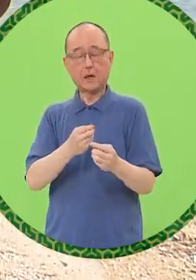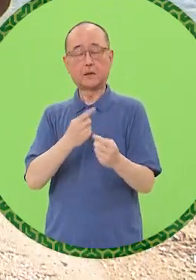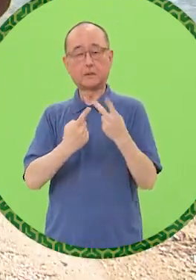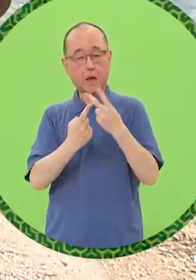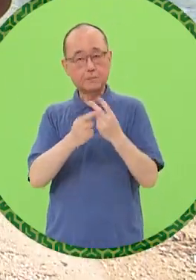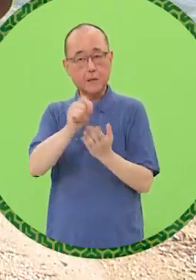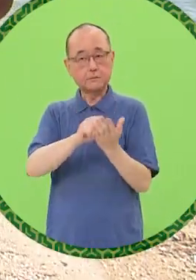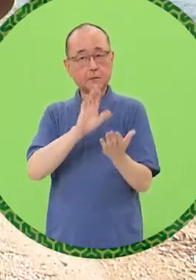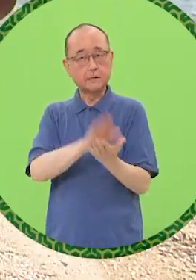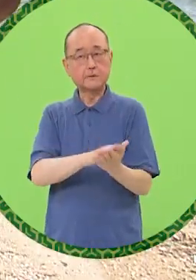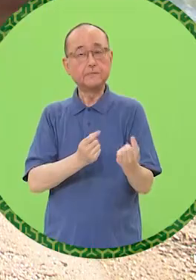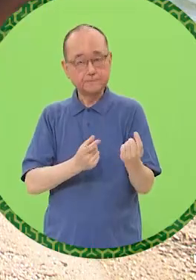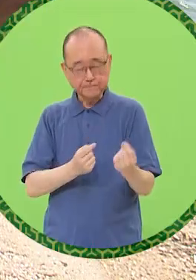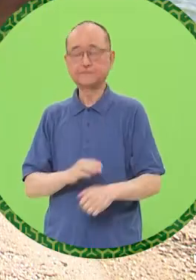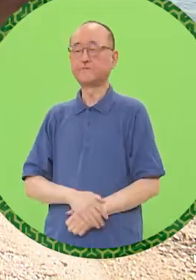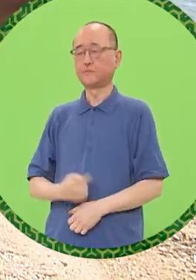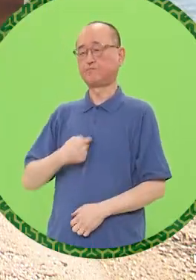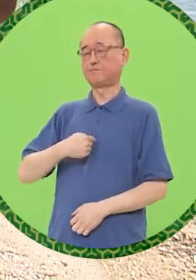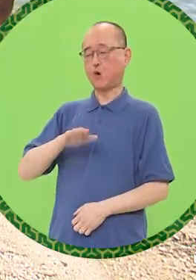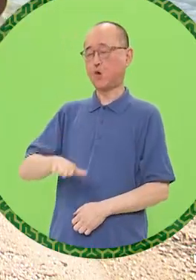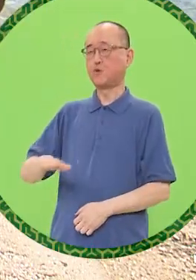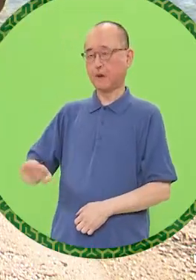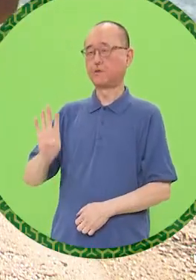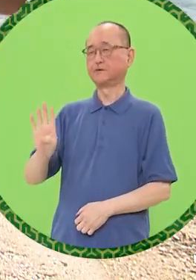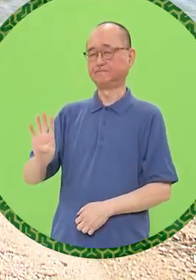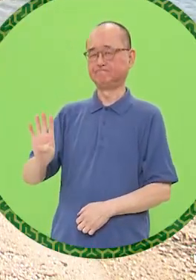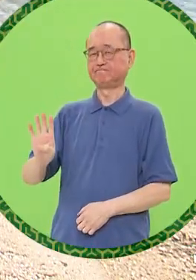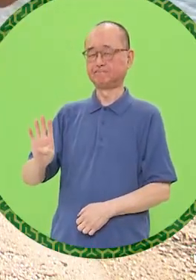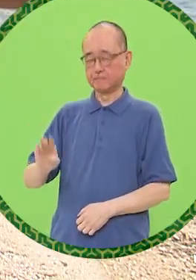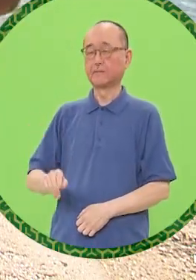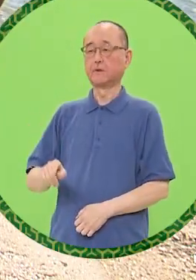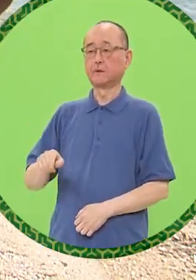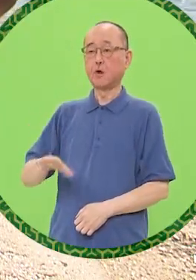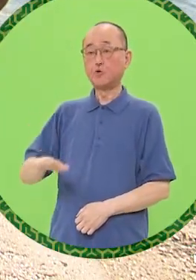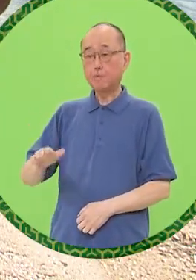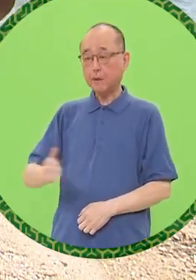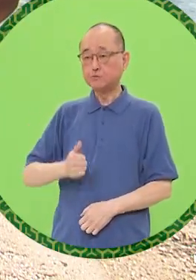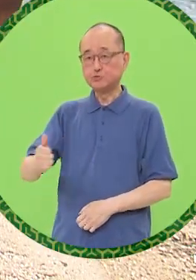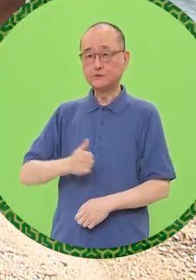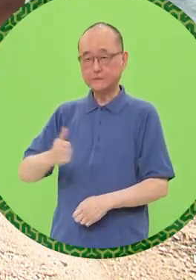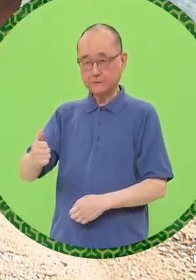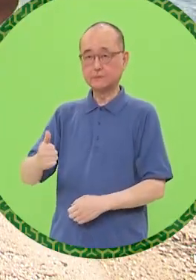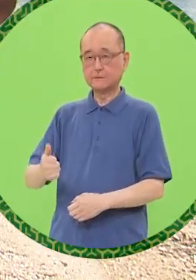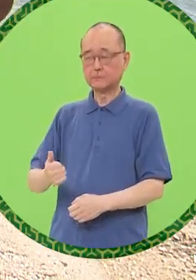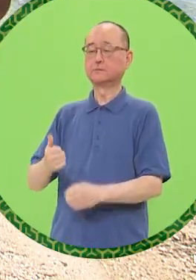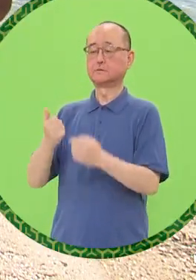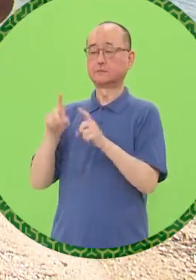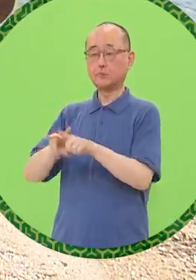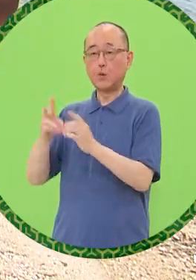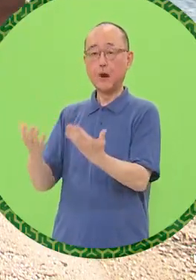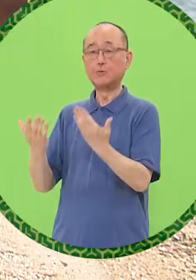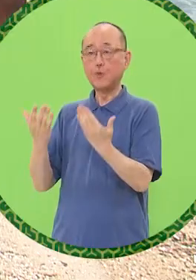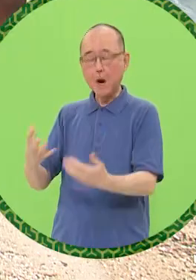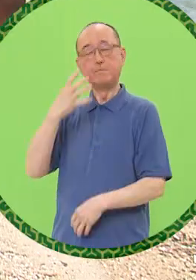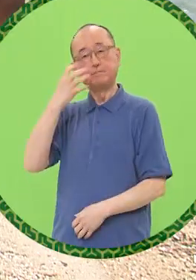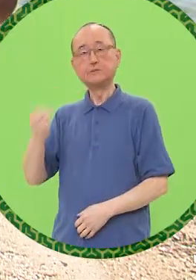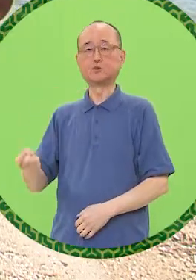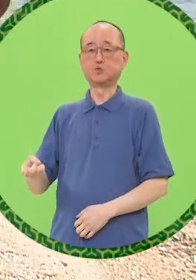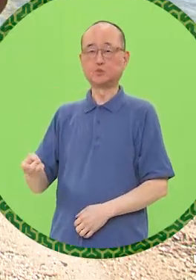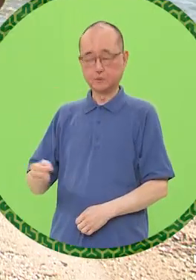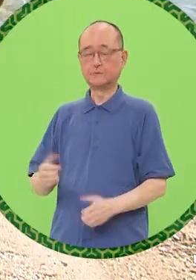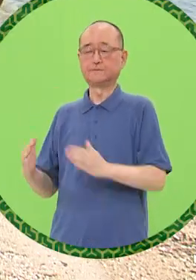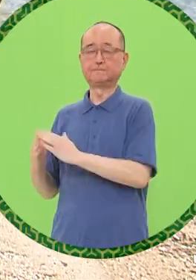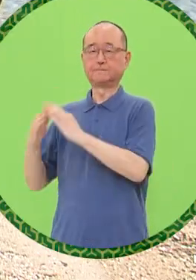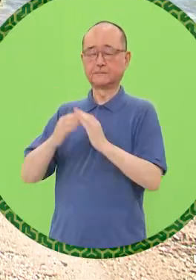も惚れたって書いてありましたよね。 そうなんです。私、子供が4人いるんですが、子供たちが通っている小学校がとっても魅力的